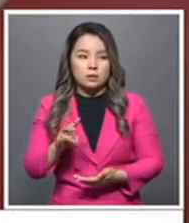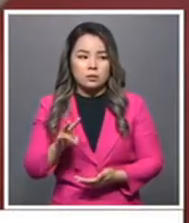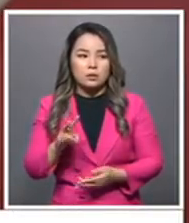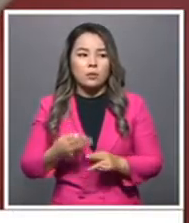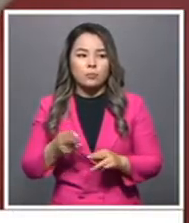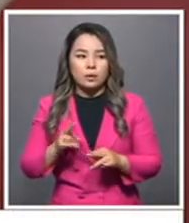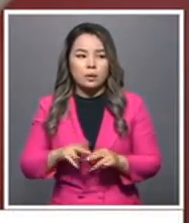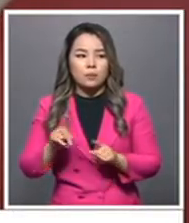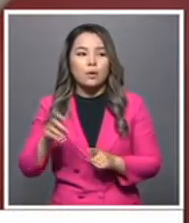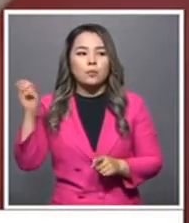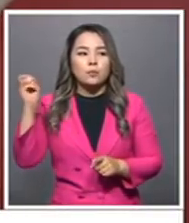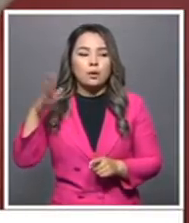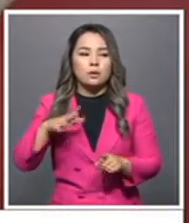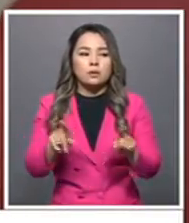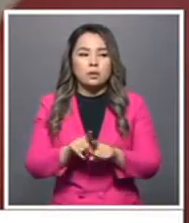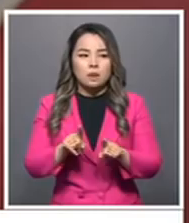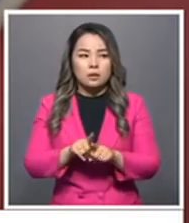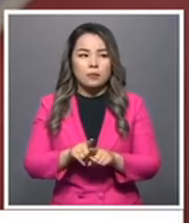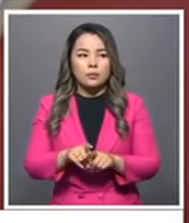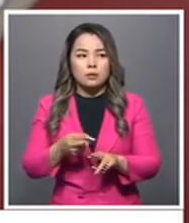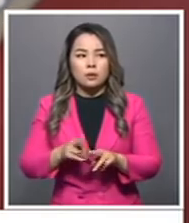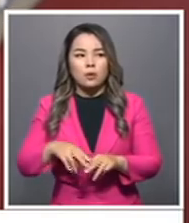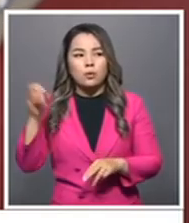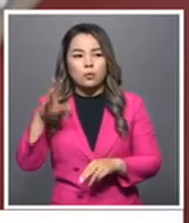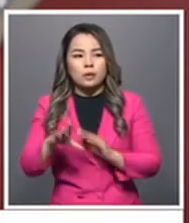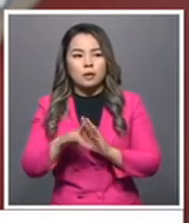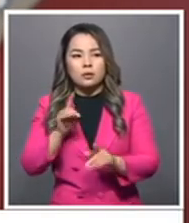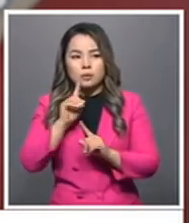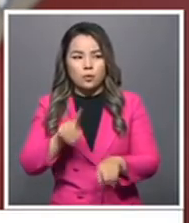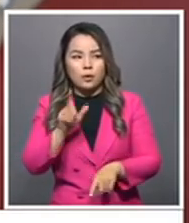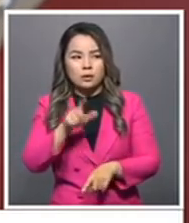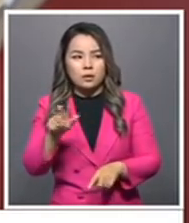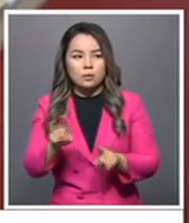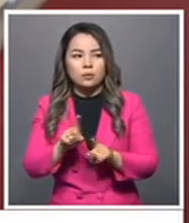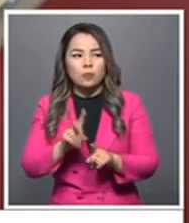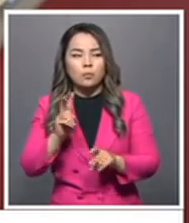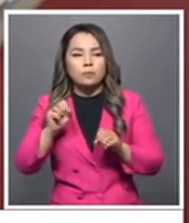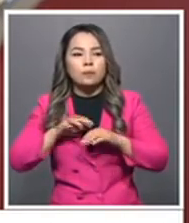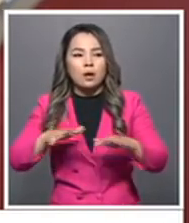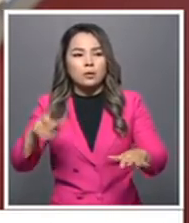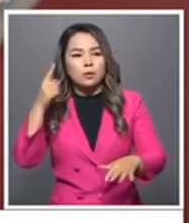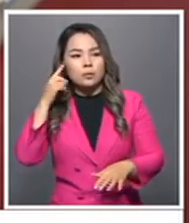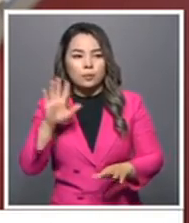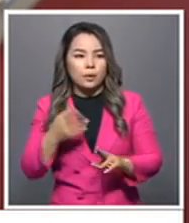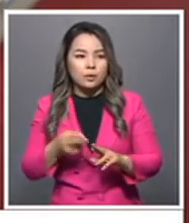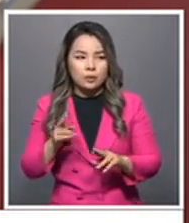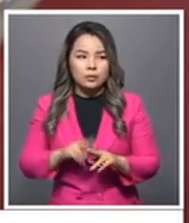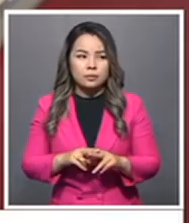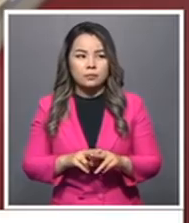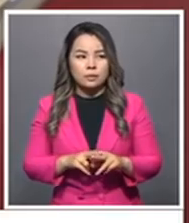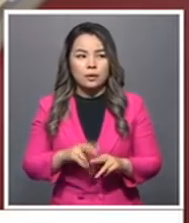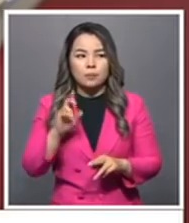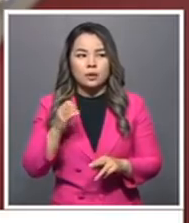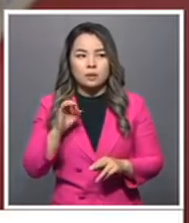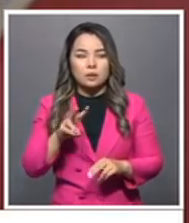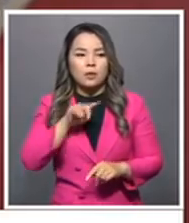мынау күн сияқты. Күн адам талғамайды ғой. Сәулемді кімге шашам деп ойламайды.